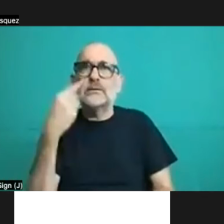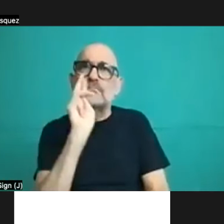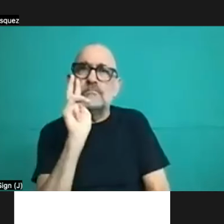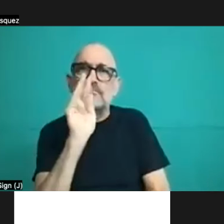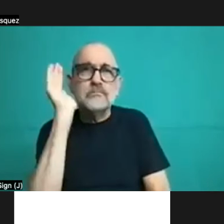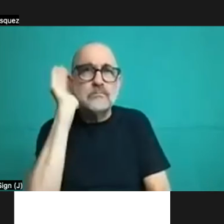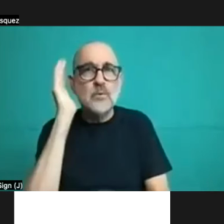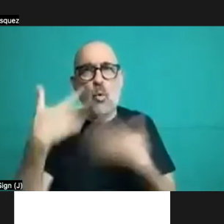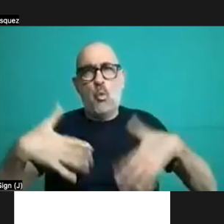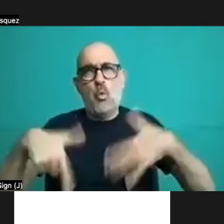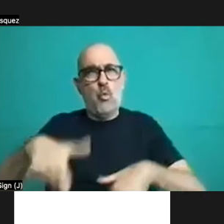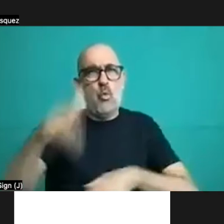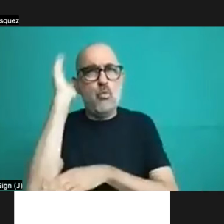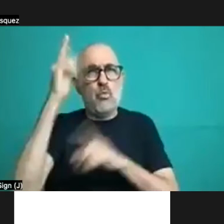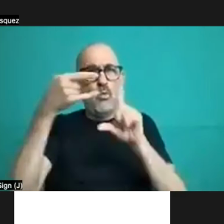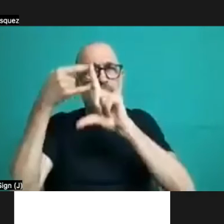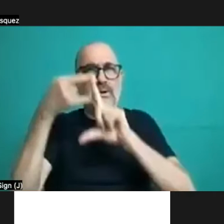Cela fait qu'on